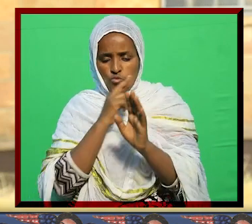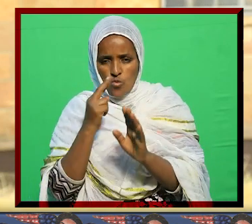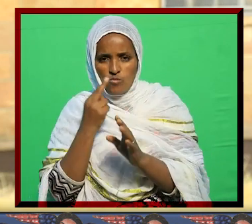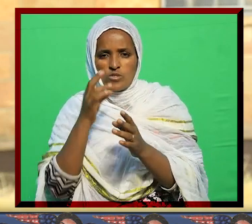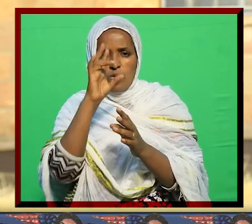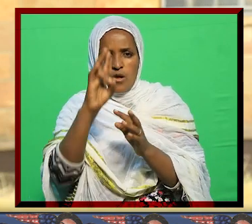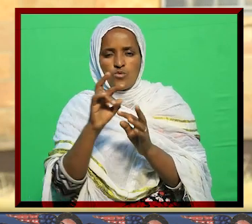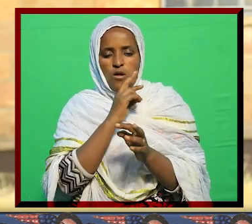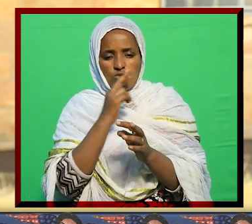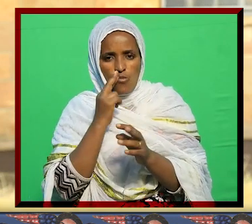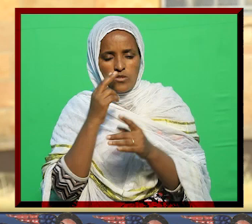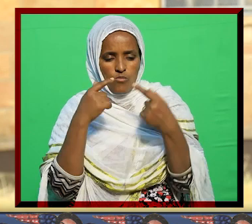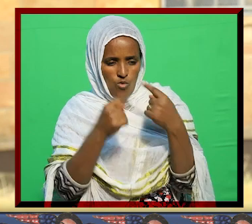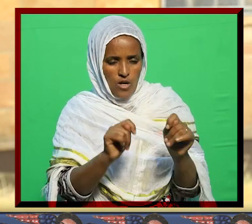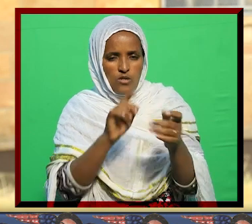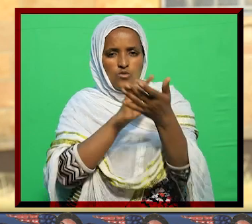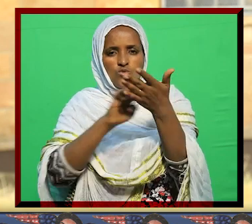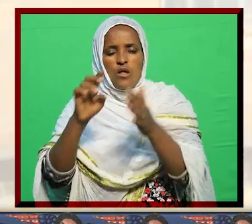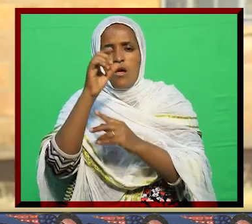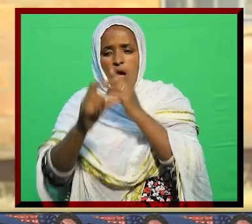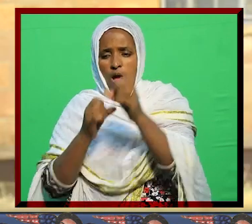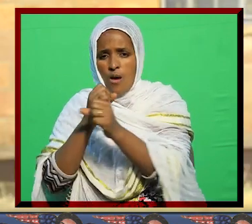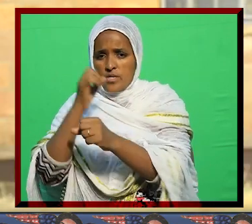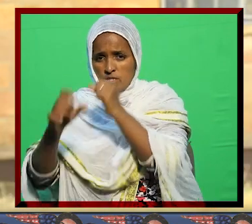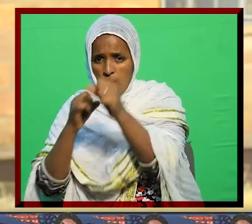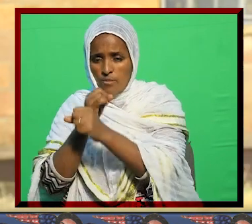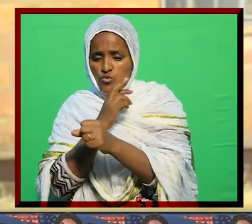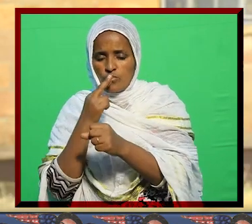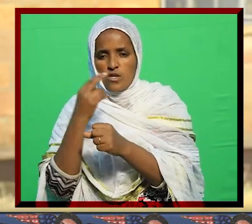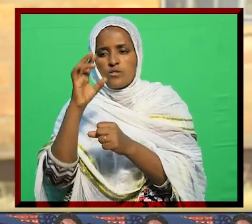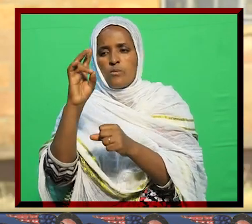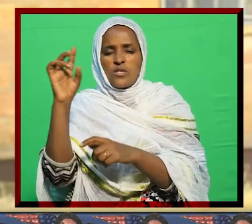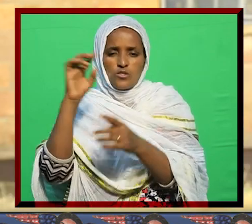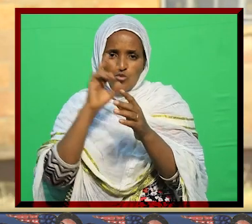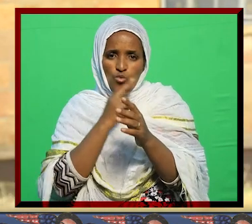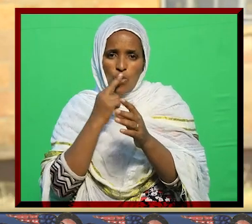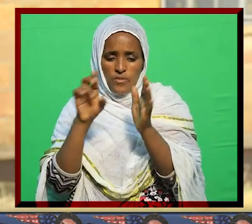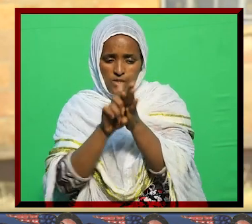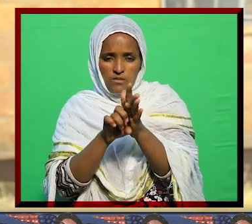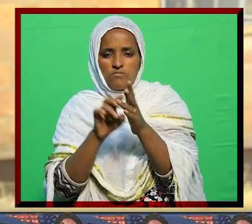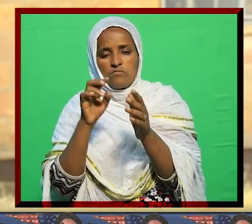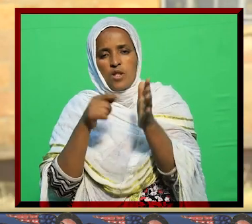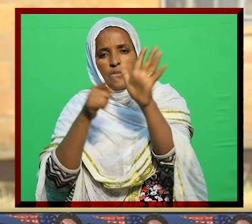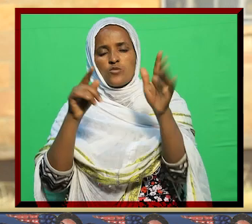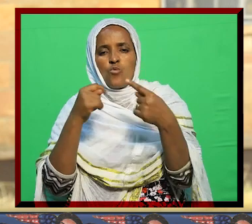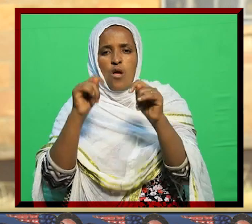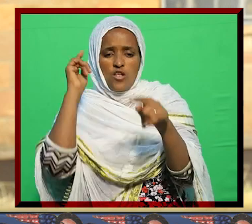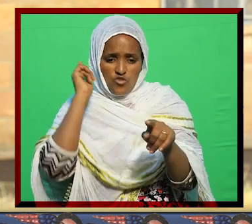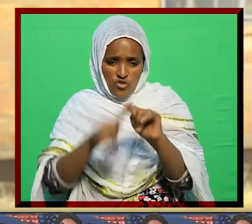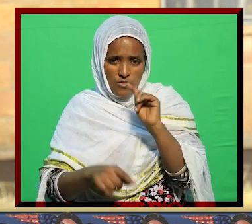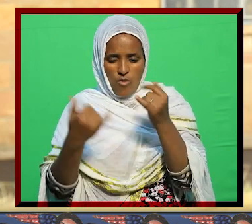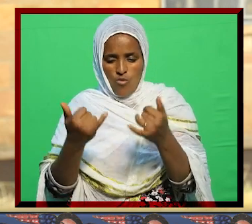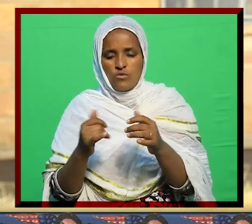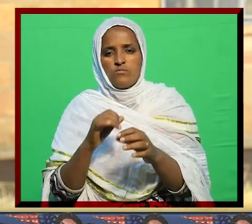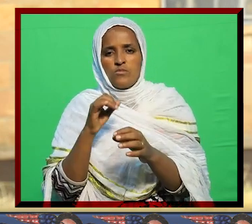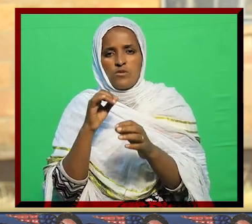የምንገልጽበት ጾም ምን ሙከራለን? ሰባቱ አጽማማት እንሞክራለን። ቅዱሳን አመት እስከ አመት የጾሙትን እኛ በሰባቱ አጽማማት እንሞክረዋለን። ለመግለጽ እንሞክራለን።